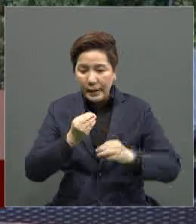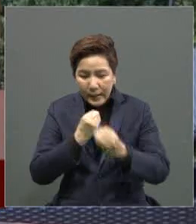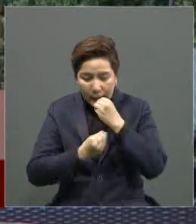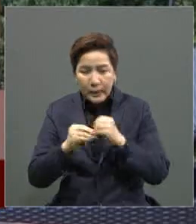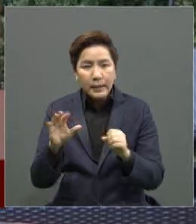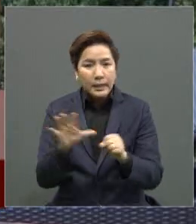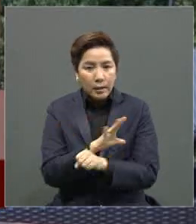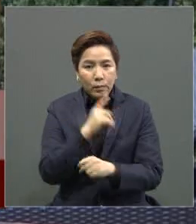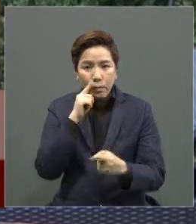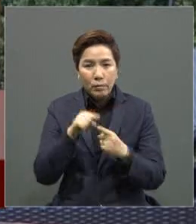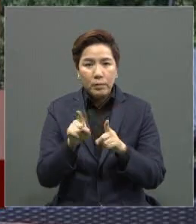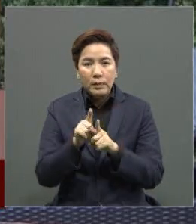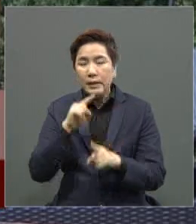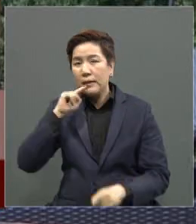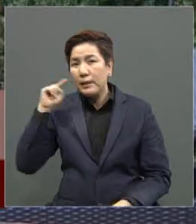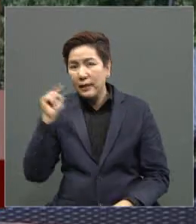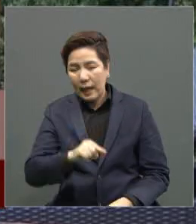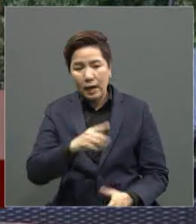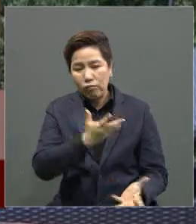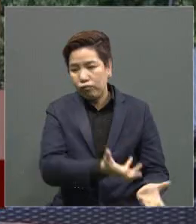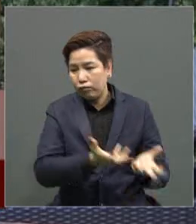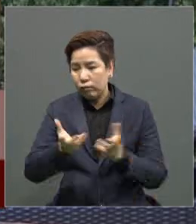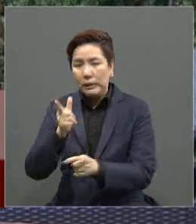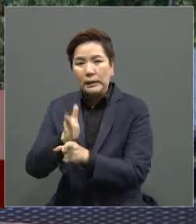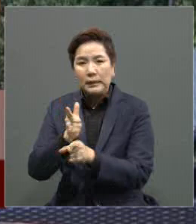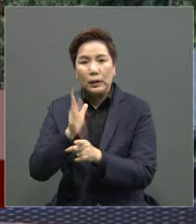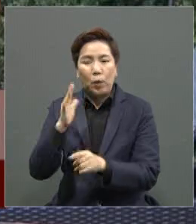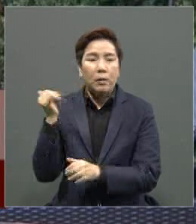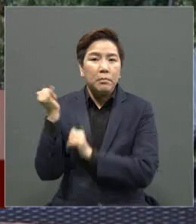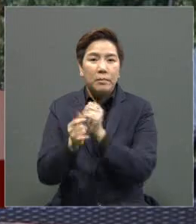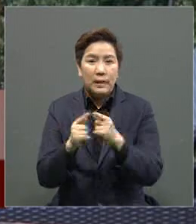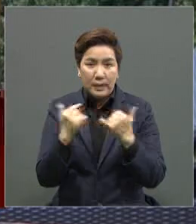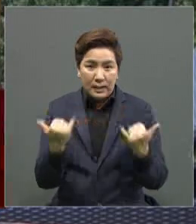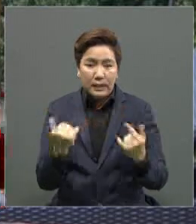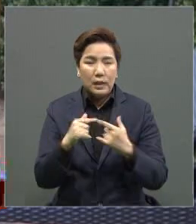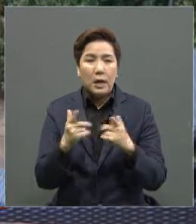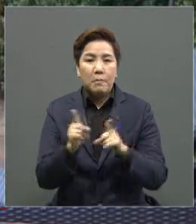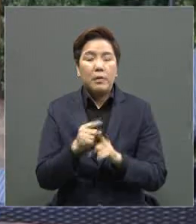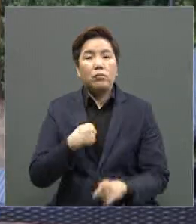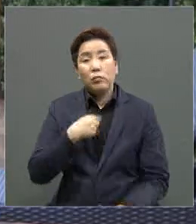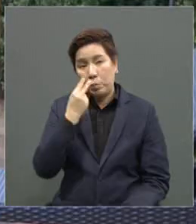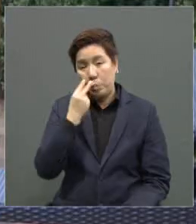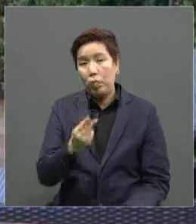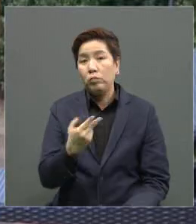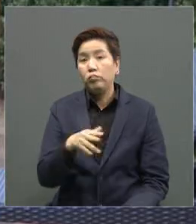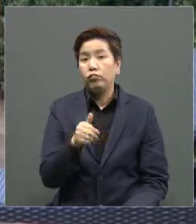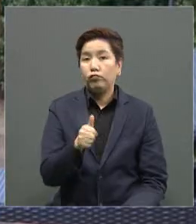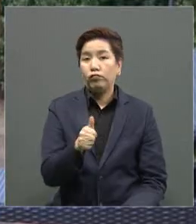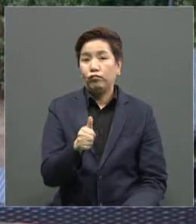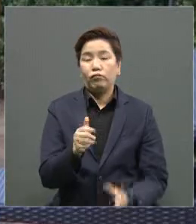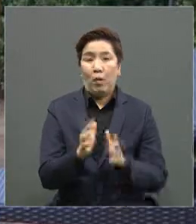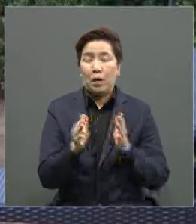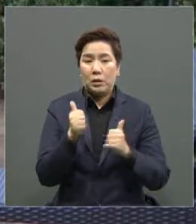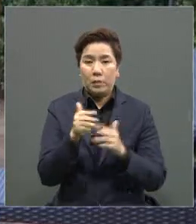จองสั่งออเดอร์ไปเลี้ยงไปดูแลผู้ที่มาเยือนนะฮะในมุมมองของพี่ดีมากเลยนะคะดีม